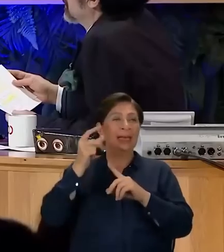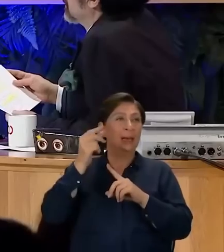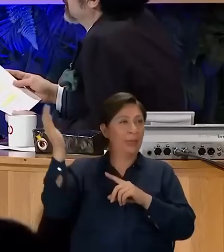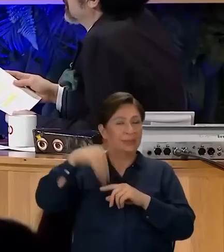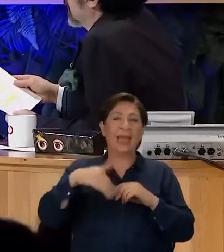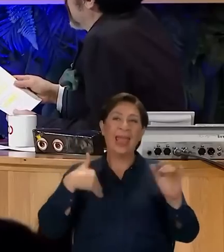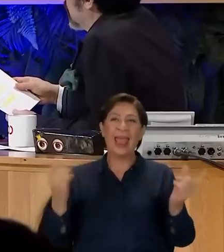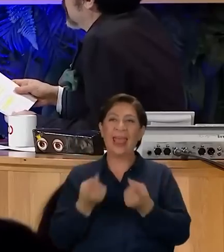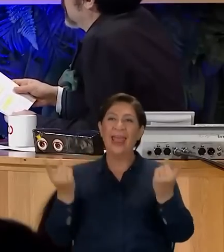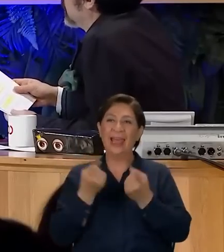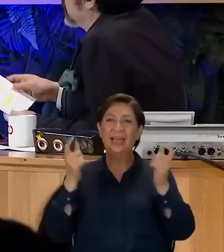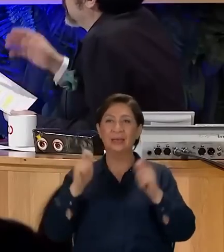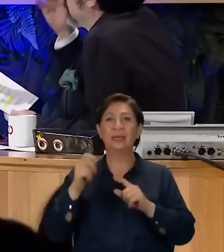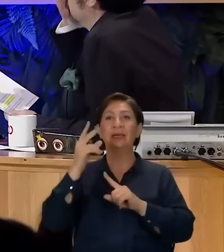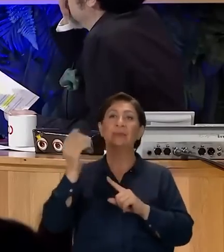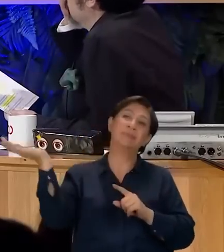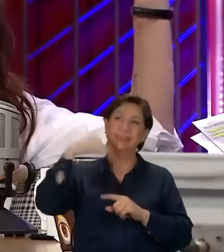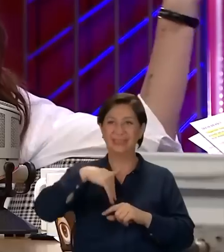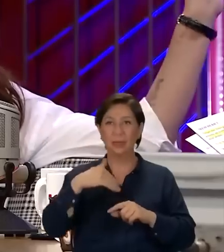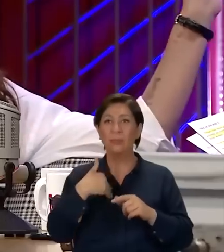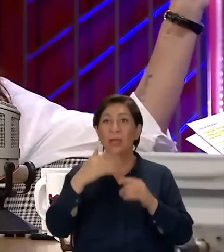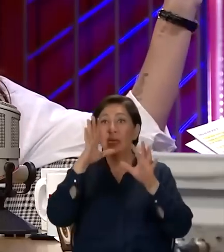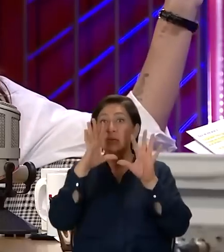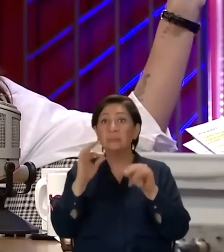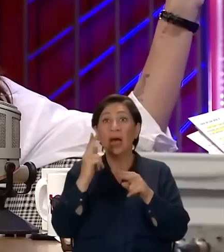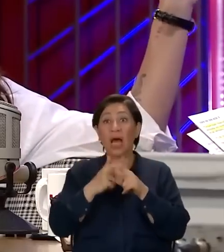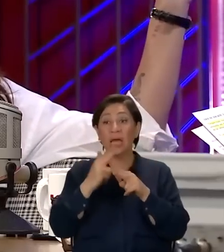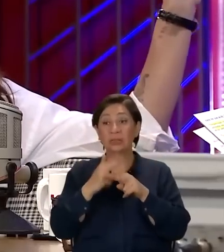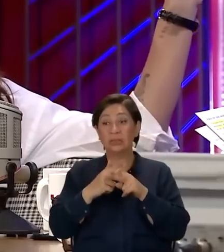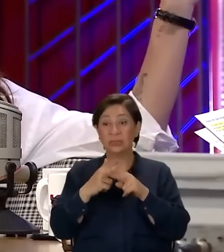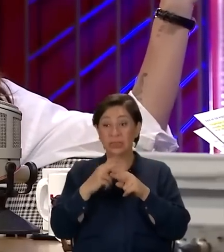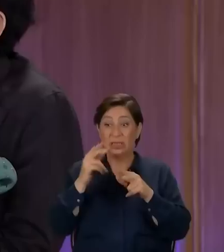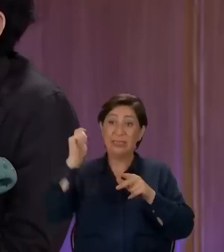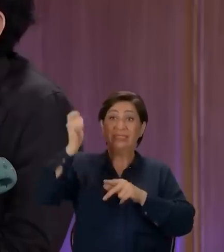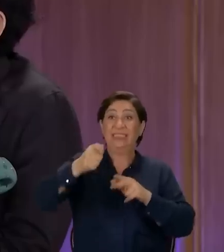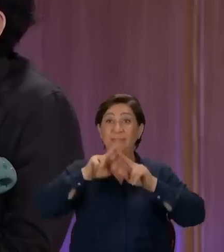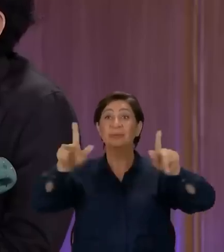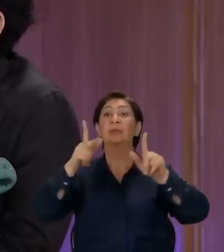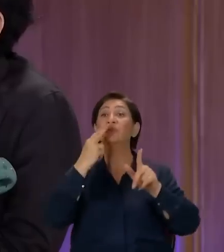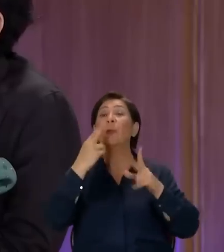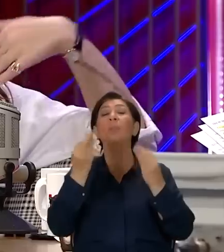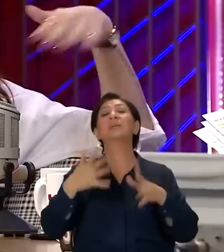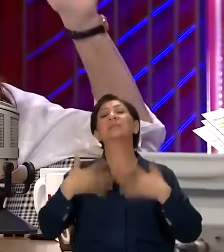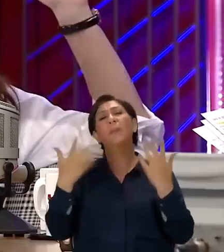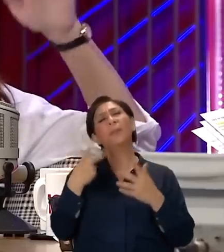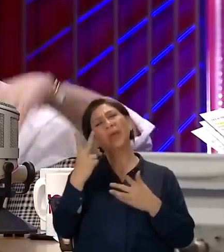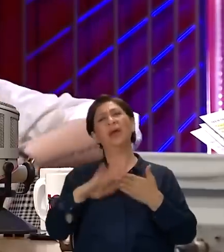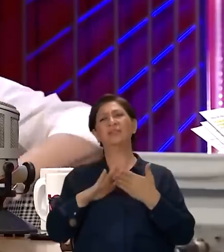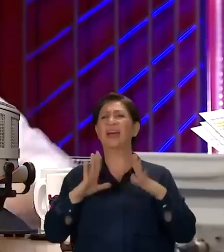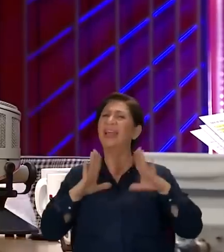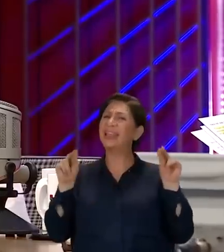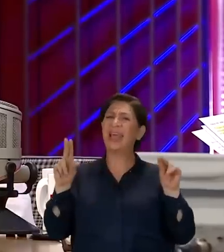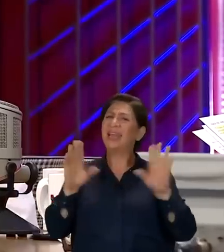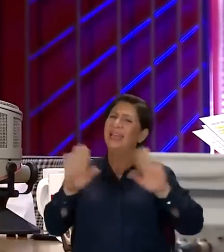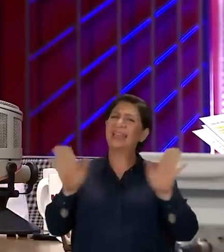gelsin coştursun. İrem'i arayalım gelsin. Ben kimsenin acil durum simidi olmak istemiyorum. İki arkadaşım var, bana yeter de artar. Gerek